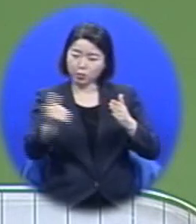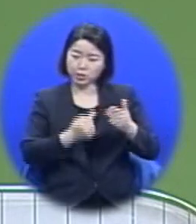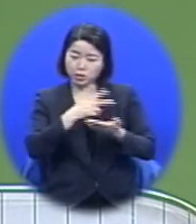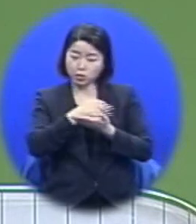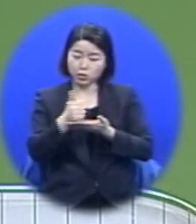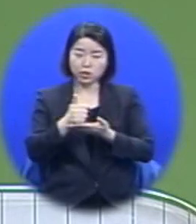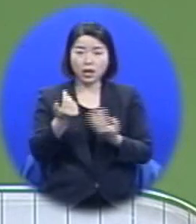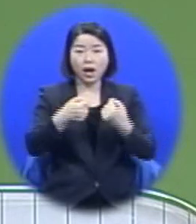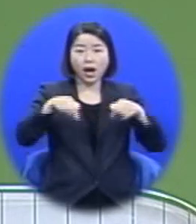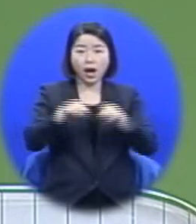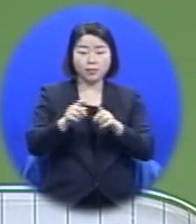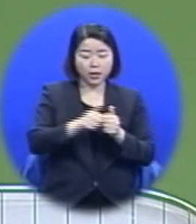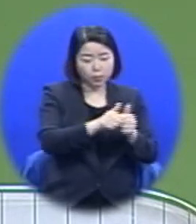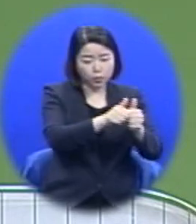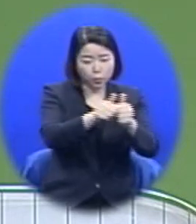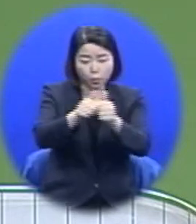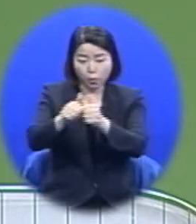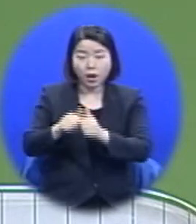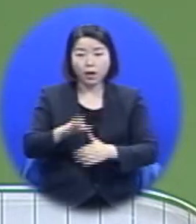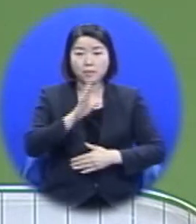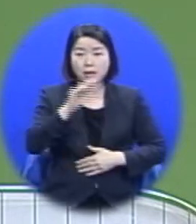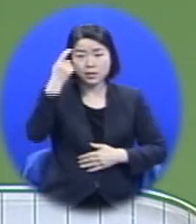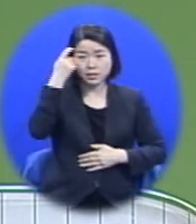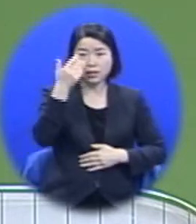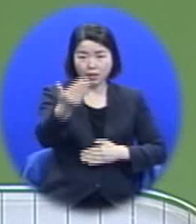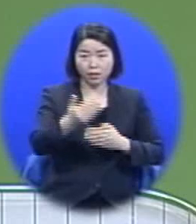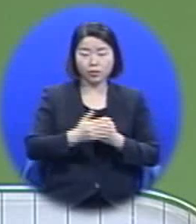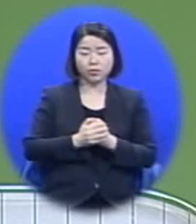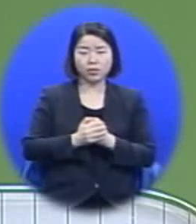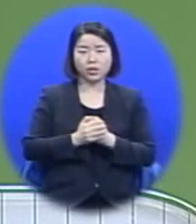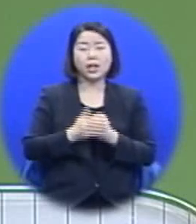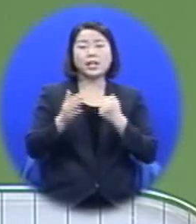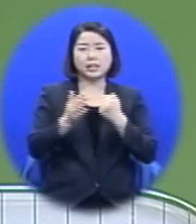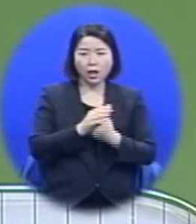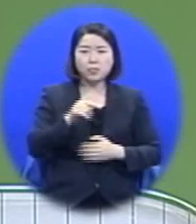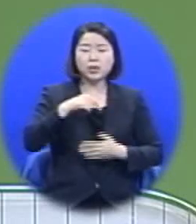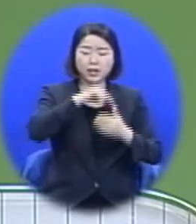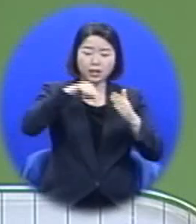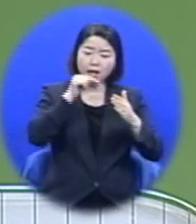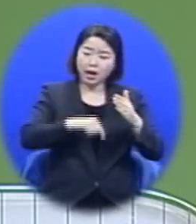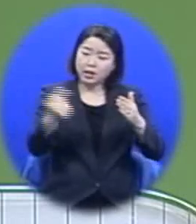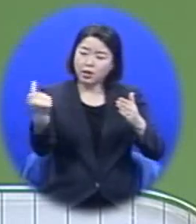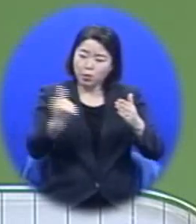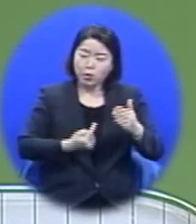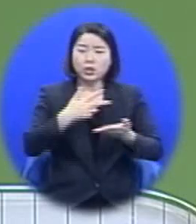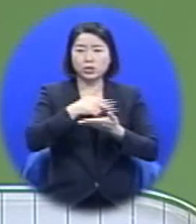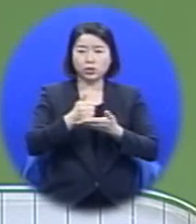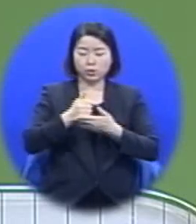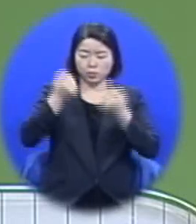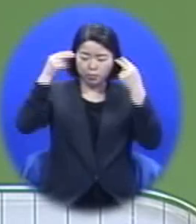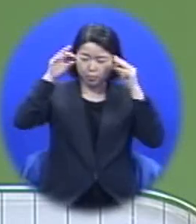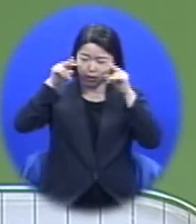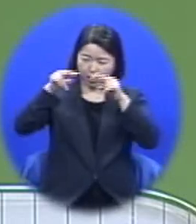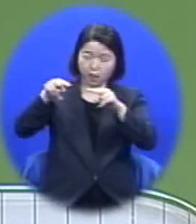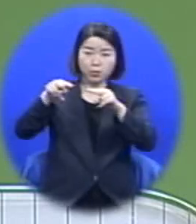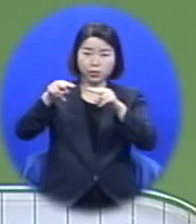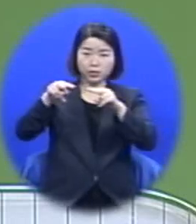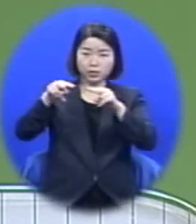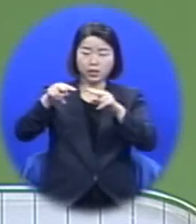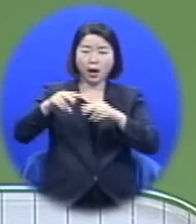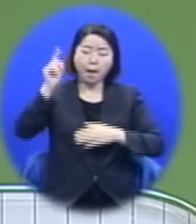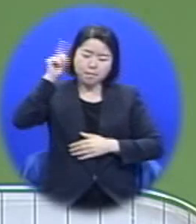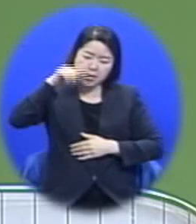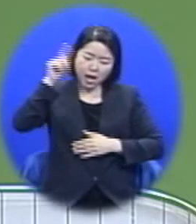함께 동행해야 맞잖아요 그래서 그 내 안에 오신 그 주님을 바라보는 것을 한번